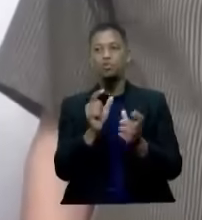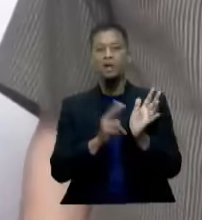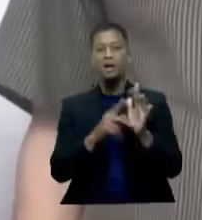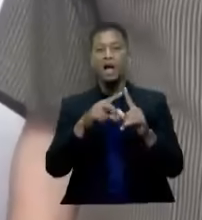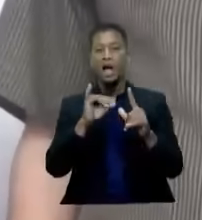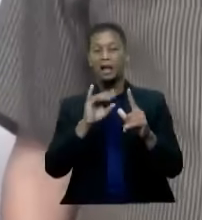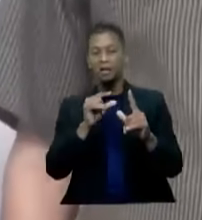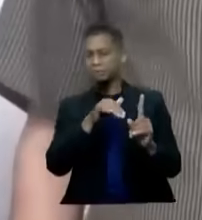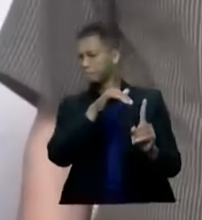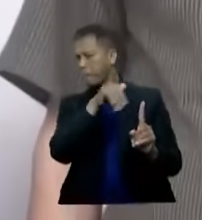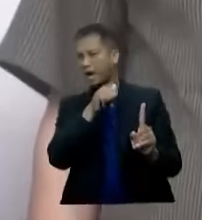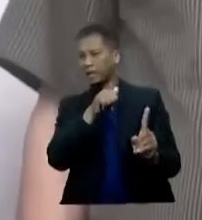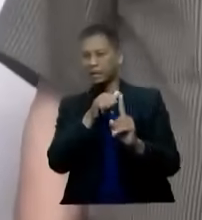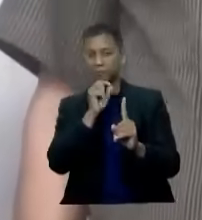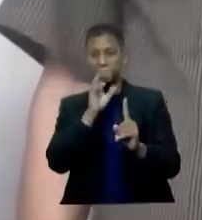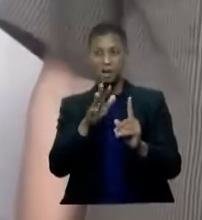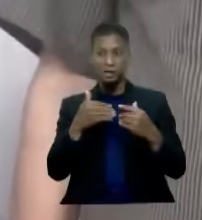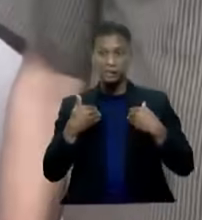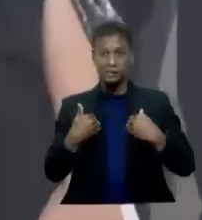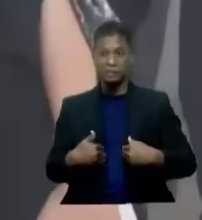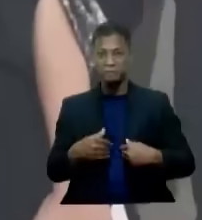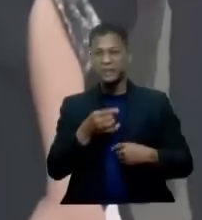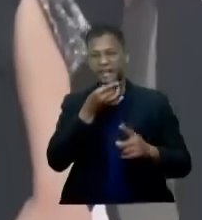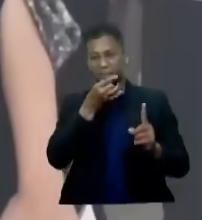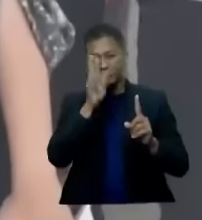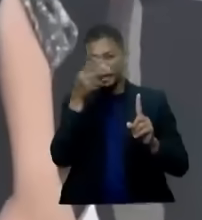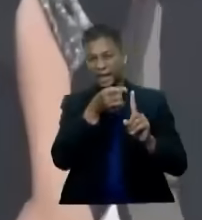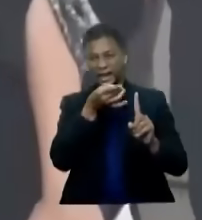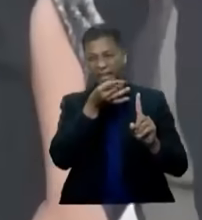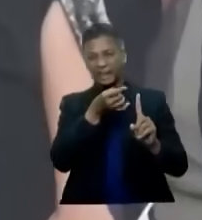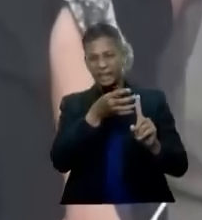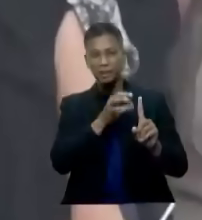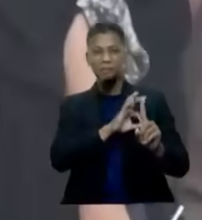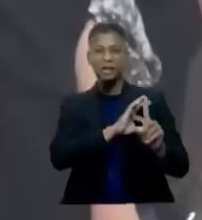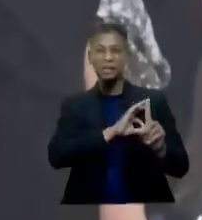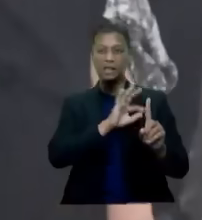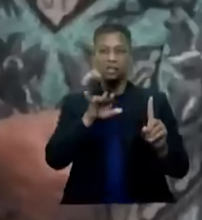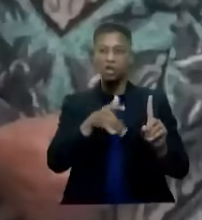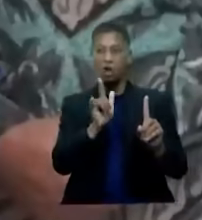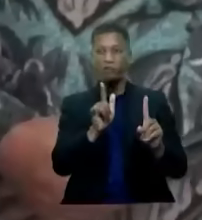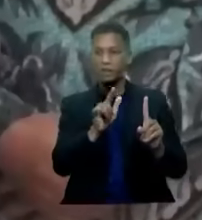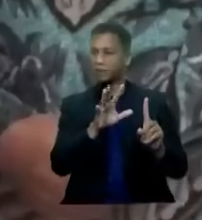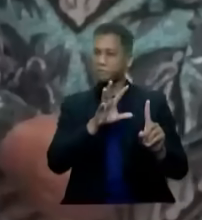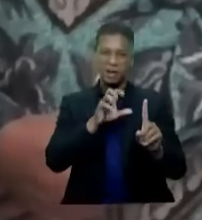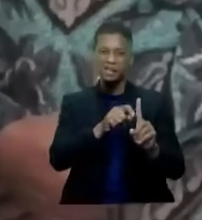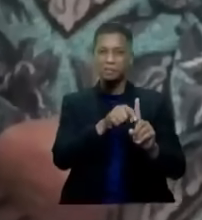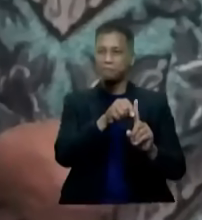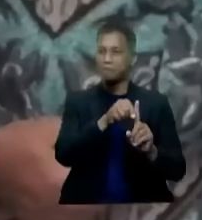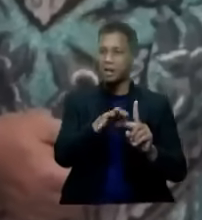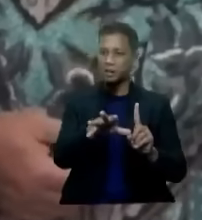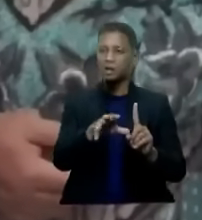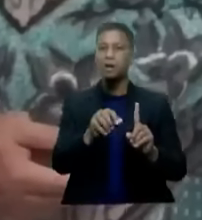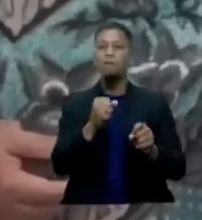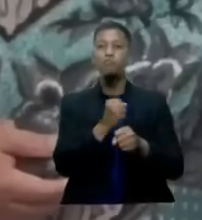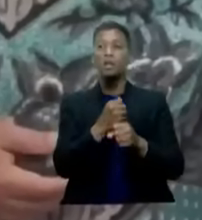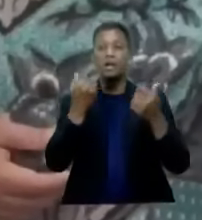Surabaya menyampaikan pernyataan sikap, mengkritisi pemerintahan Presiden Jokowi, dan mengecam segala bentuk praktek pelemahan demokrasi.